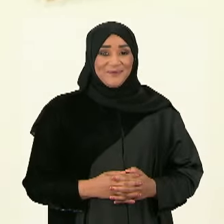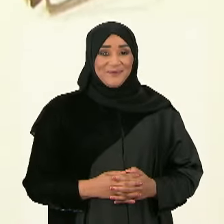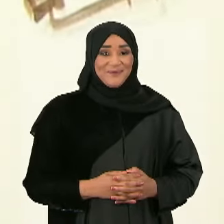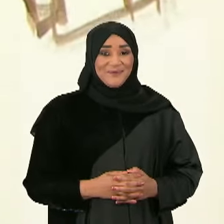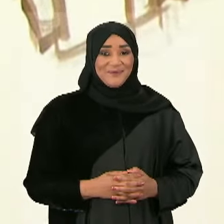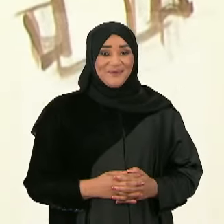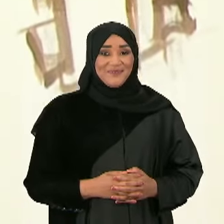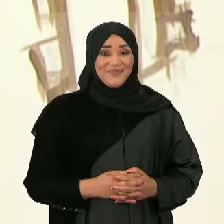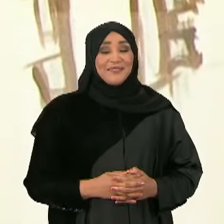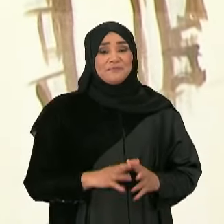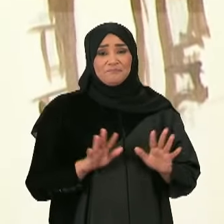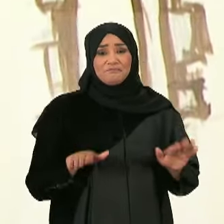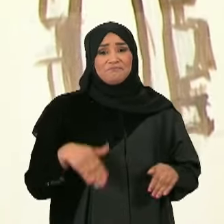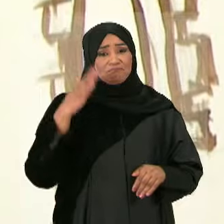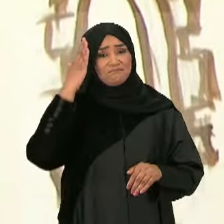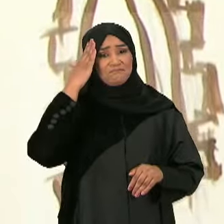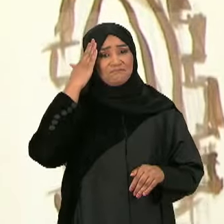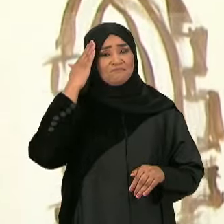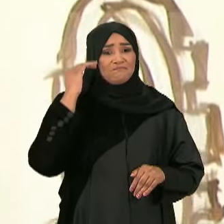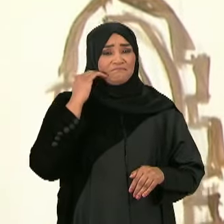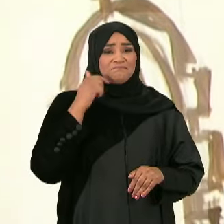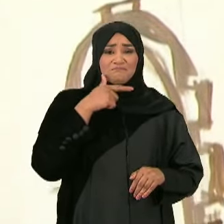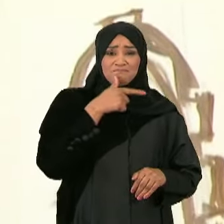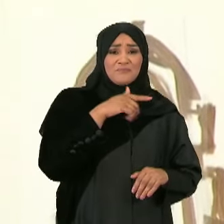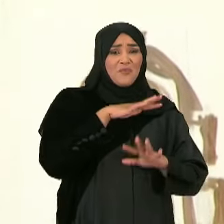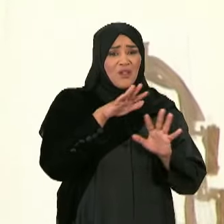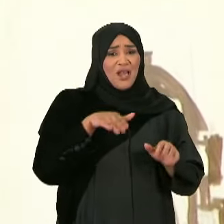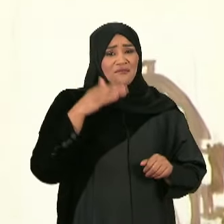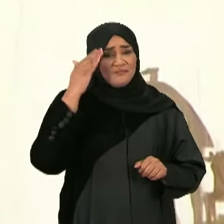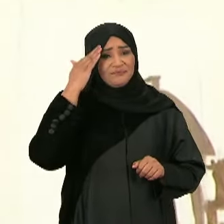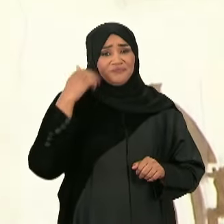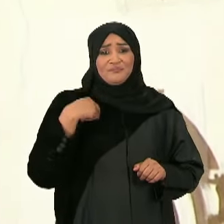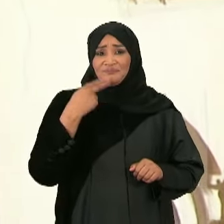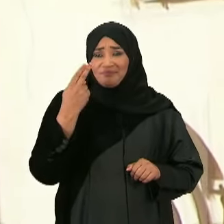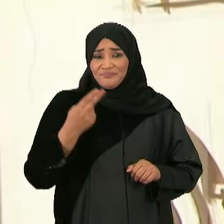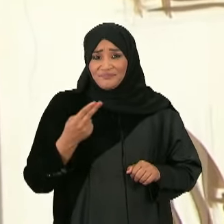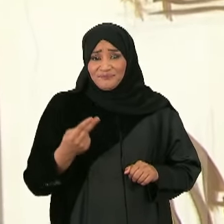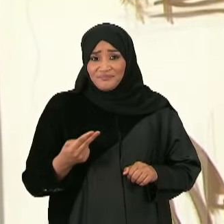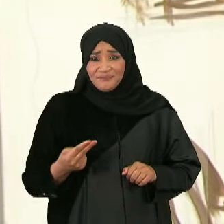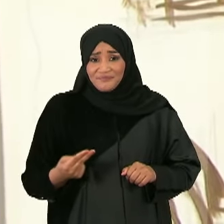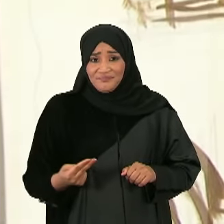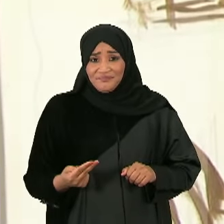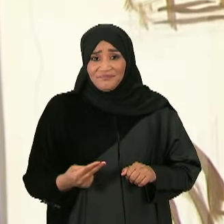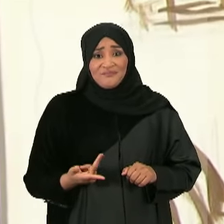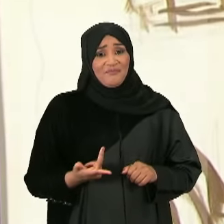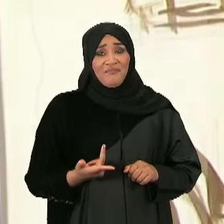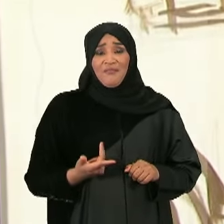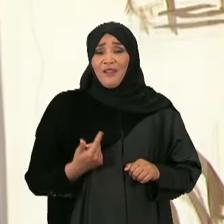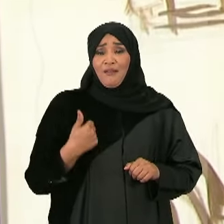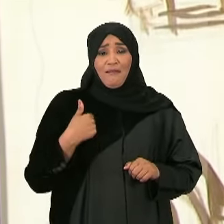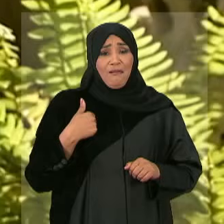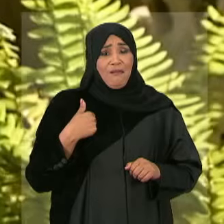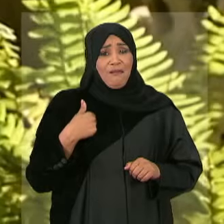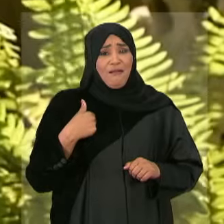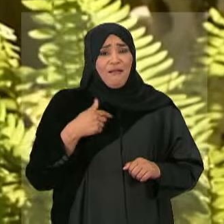معروف انه انت لما عندك رسالة وطنية وبدك تطلعها في الرسم تعبر عنها في الرسم بتكون لوحة هي اكثر من يمكن